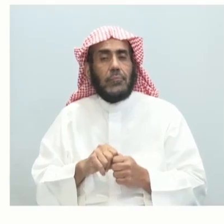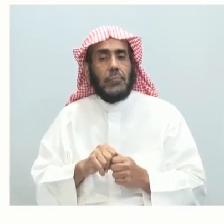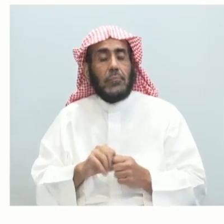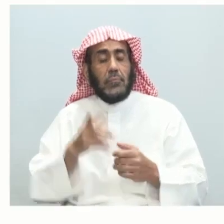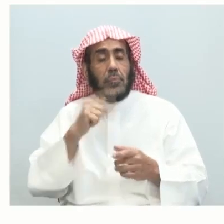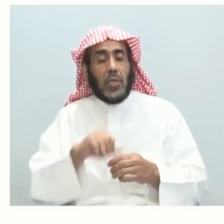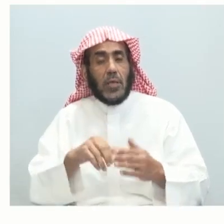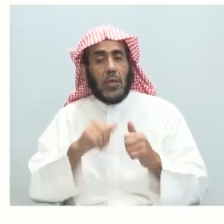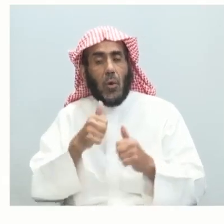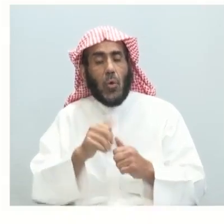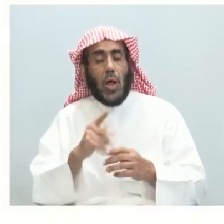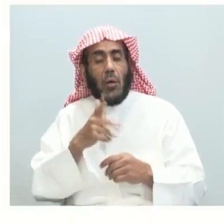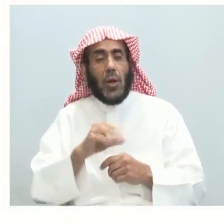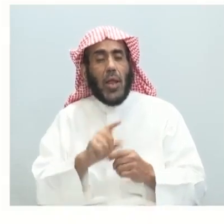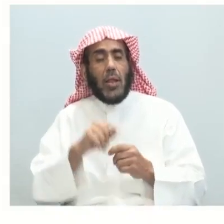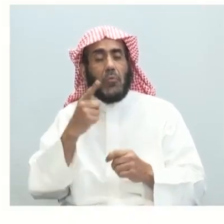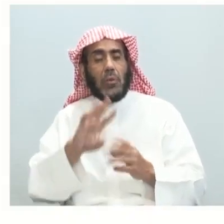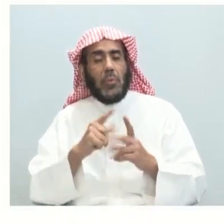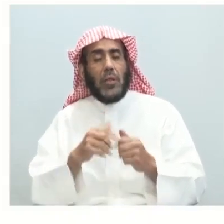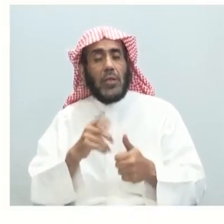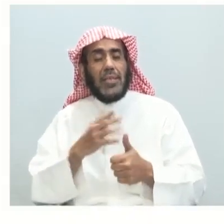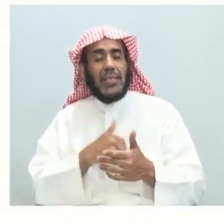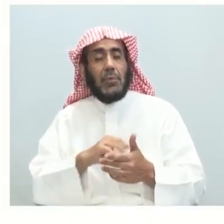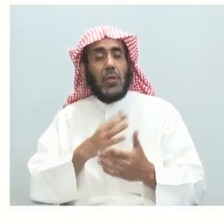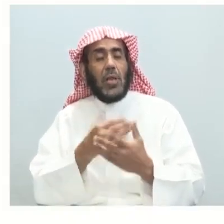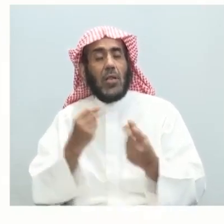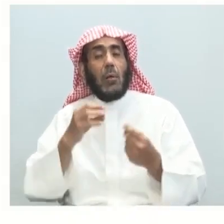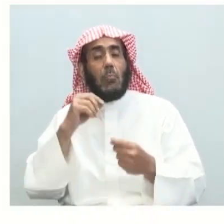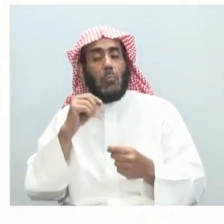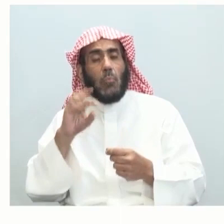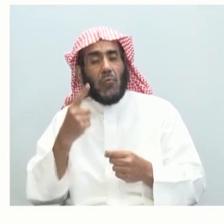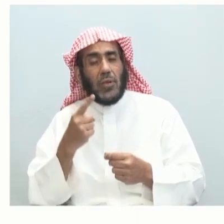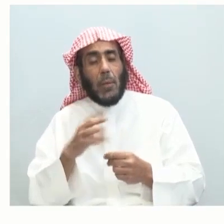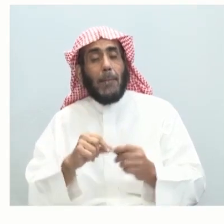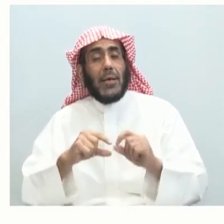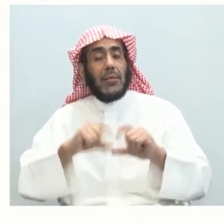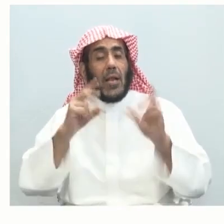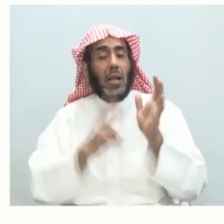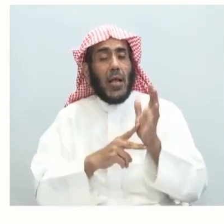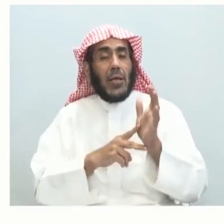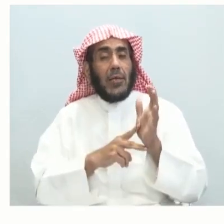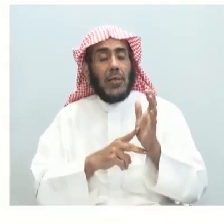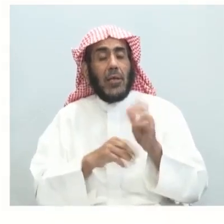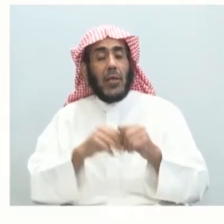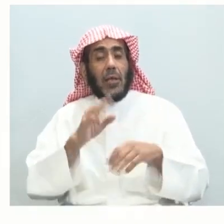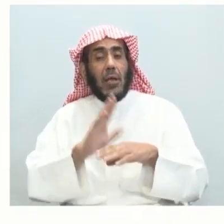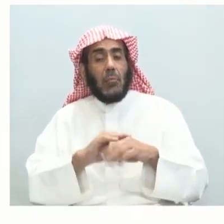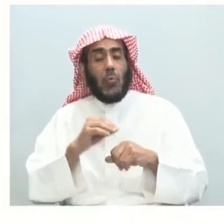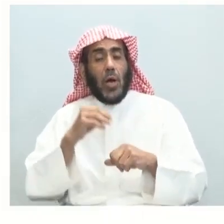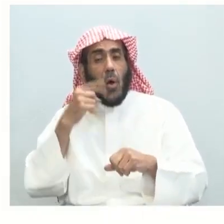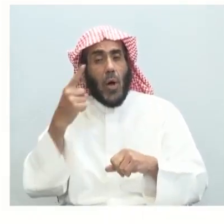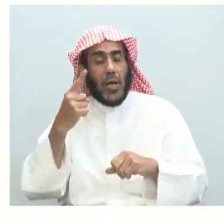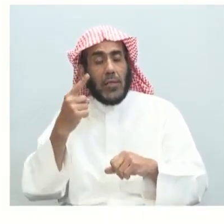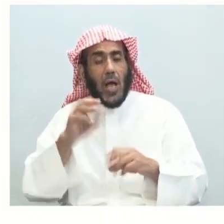اذا نقول ان المفرد من حيث ماذا الاسم من حيث العدد مفرد اذا ما دله احسنتم ما دل على